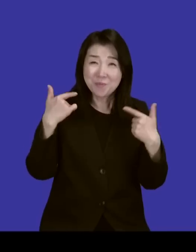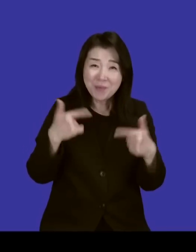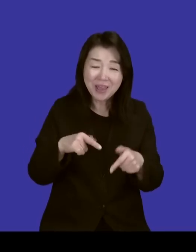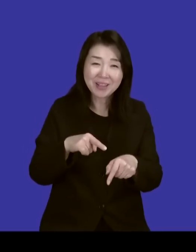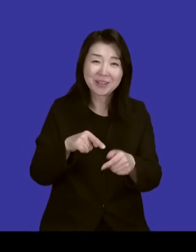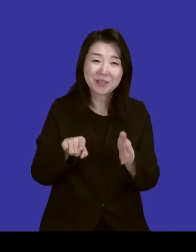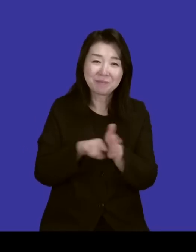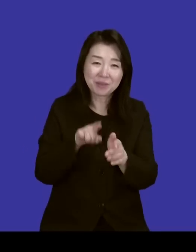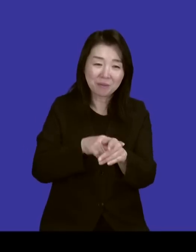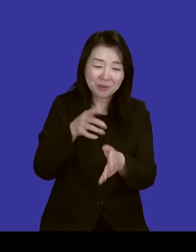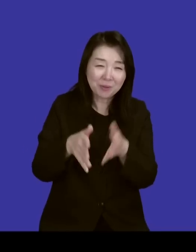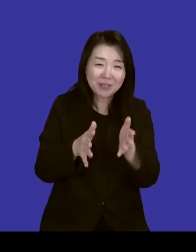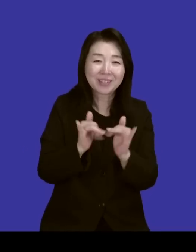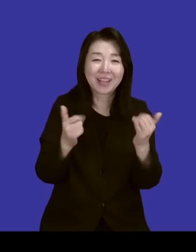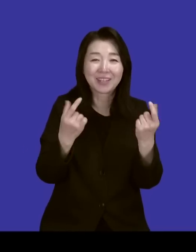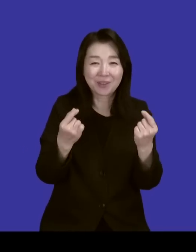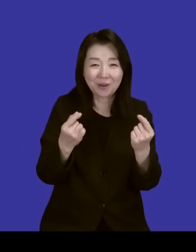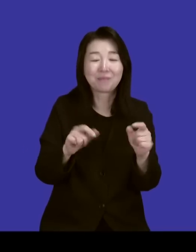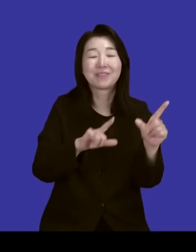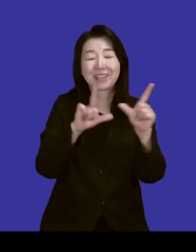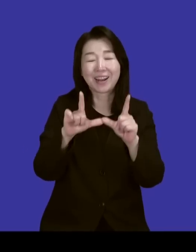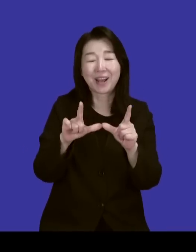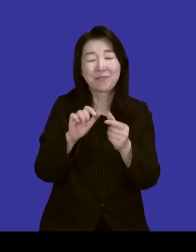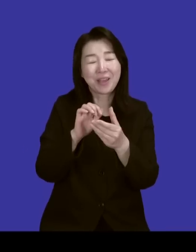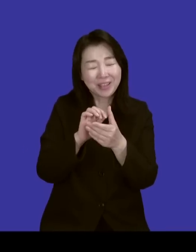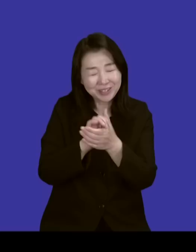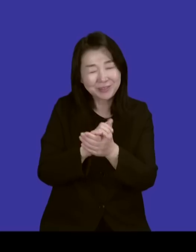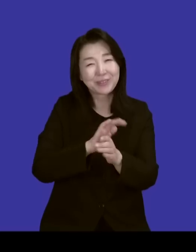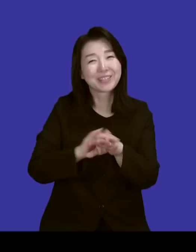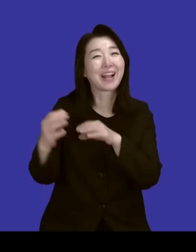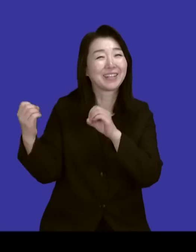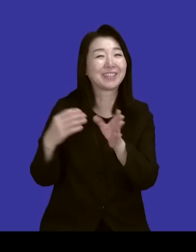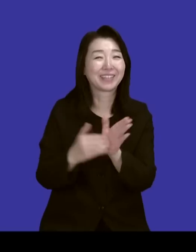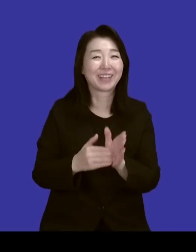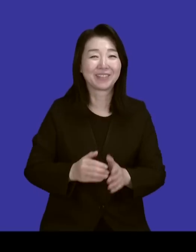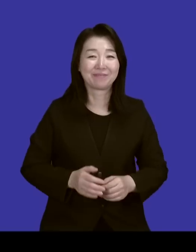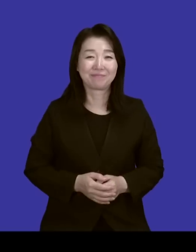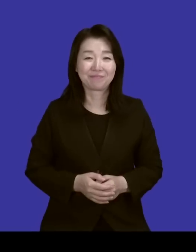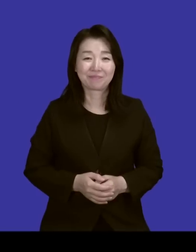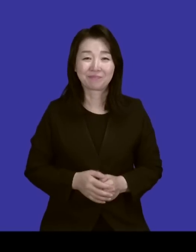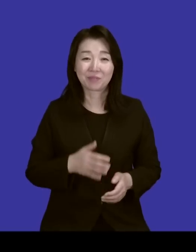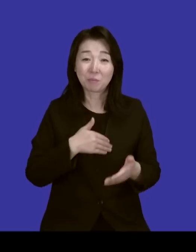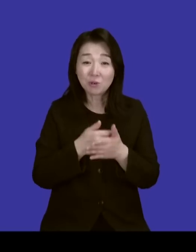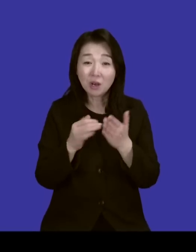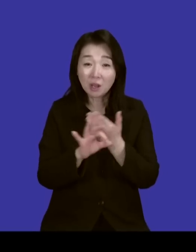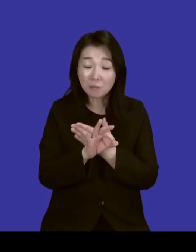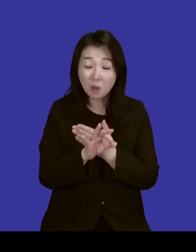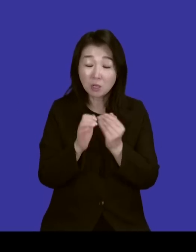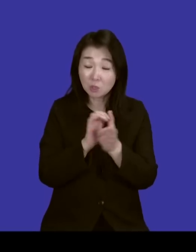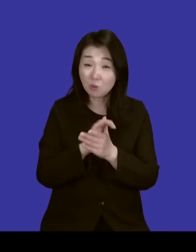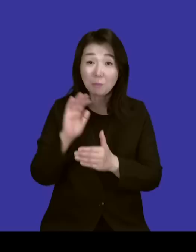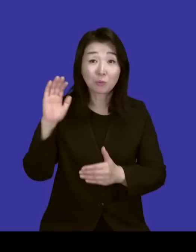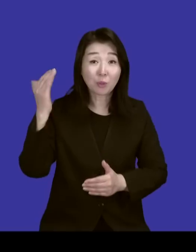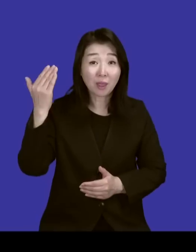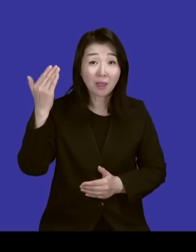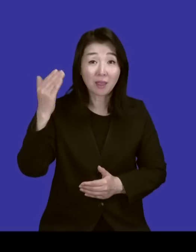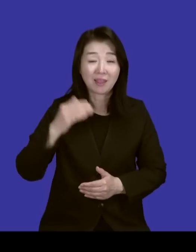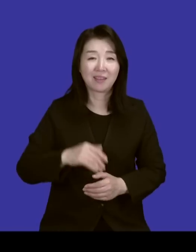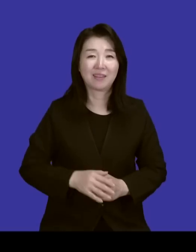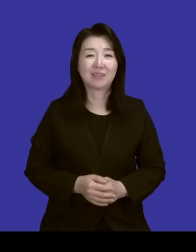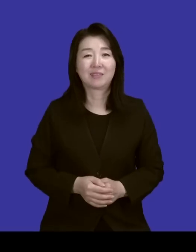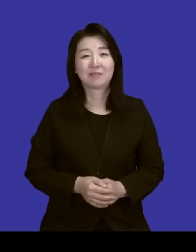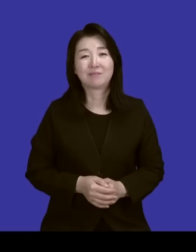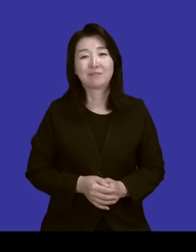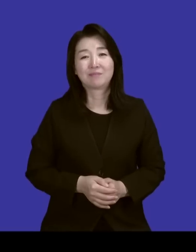저도. 기도 잘 들어주게 하시고 잘 들으려고. 그래요. 그러면 일단 불안하면 바로 기도하면 되는 겁니까?